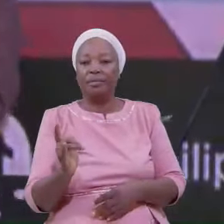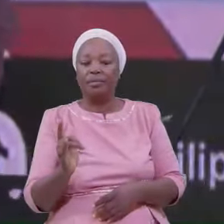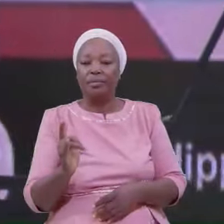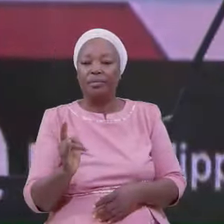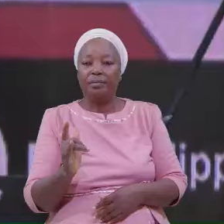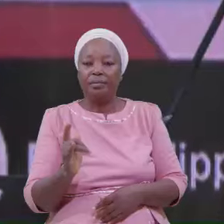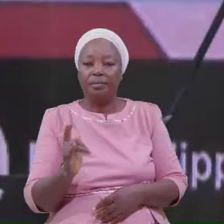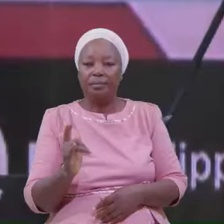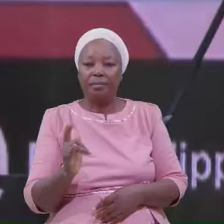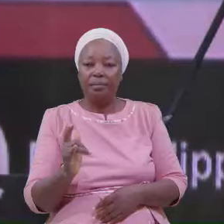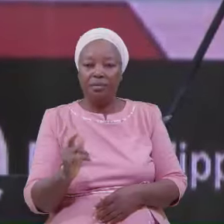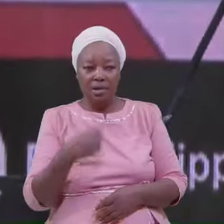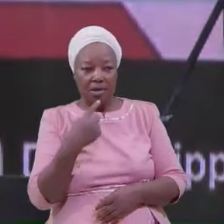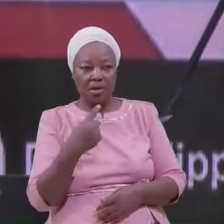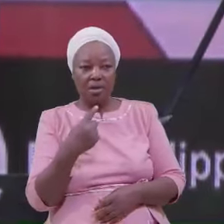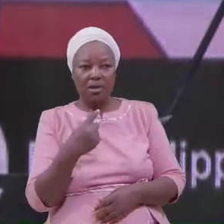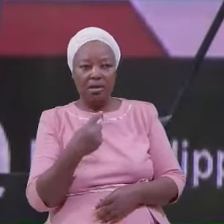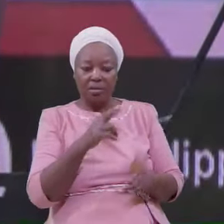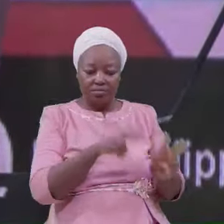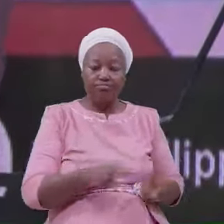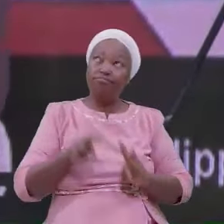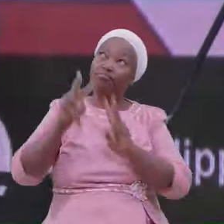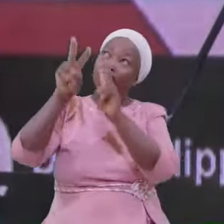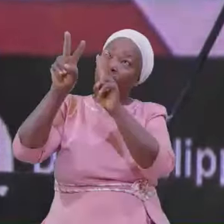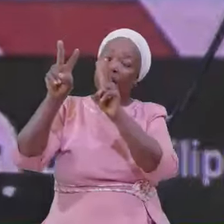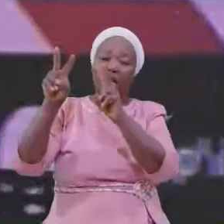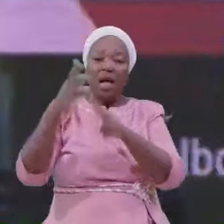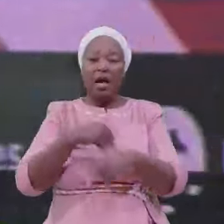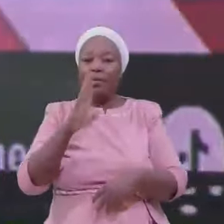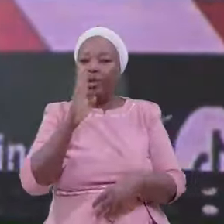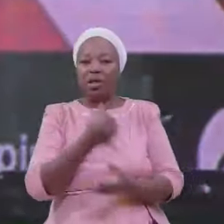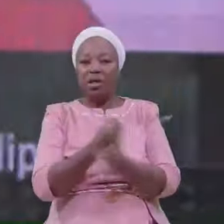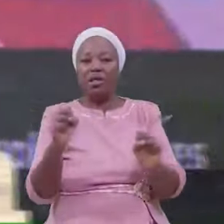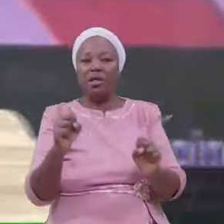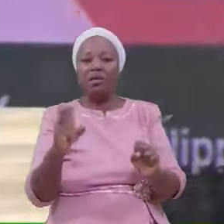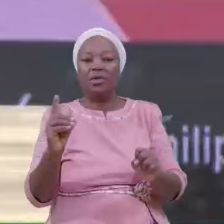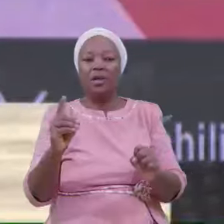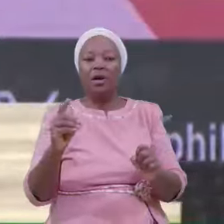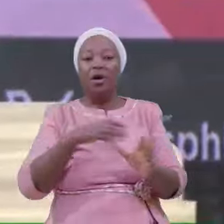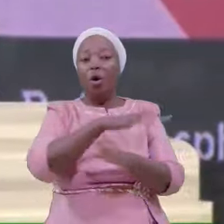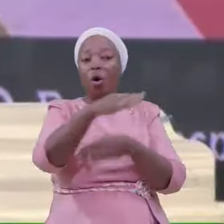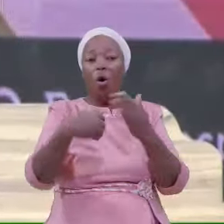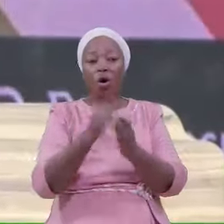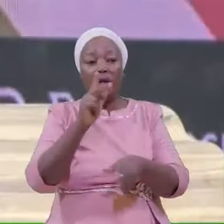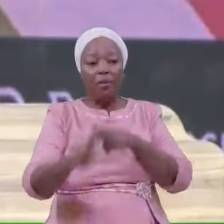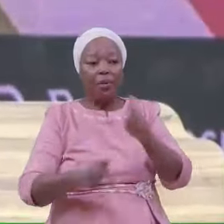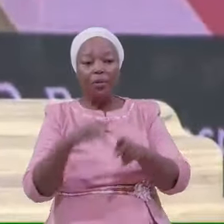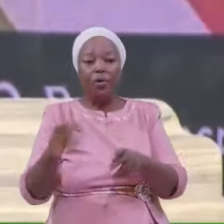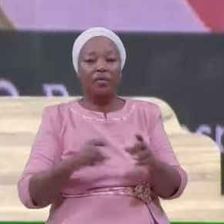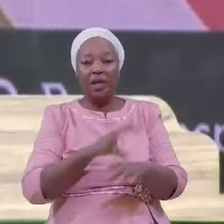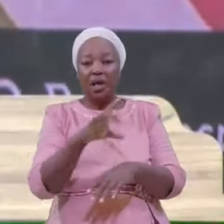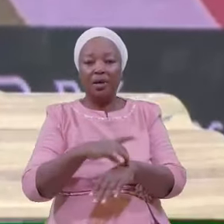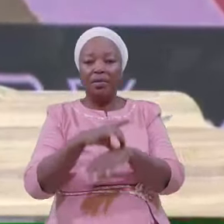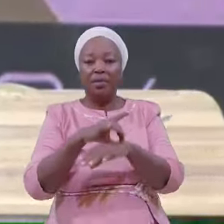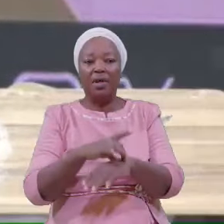He says, look unto me and be ye saved all the ends of the earth. For